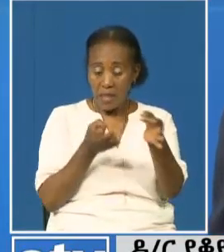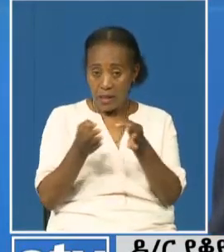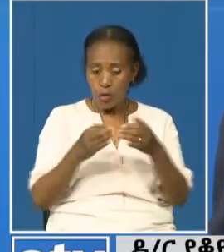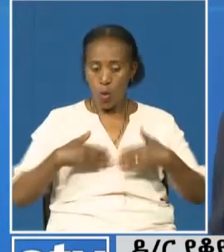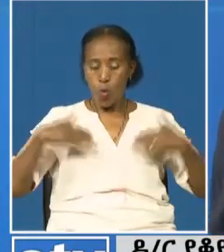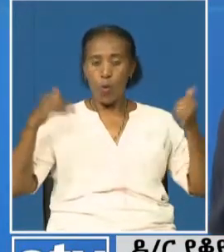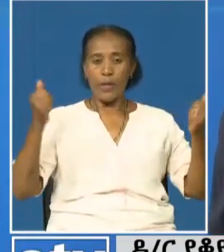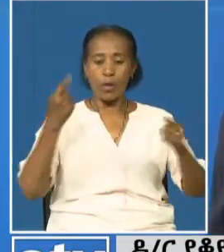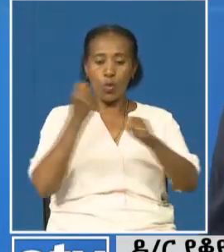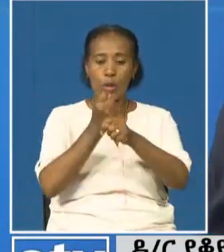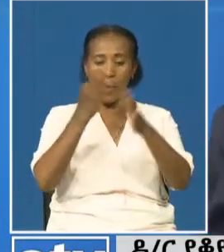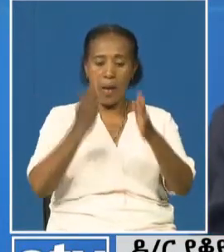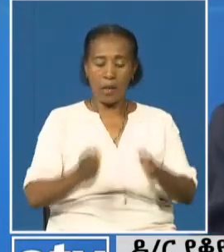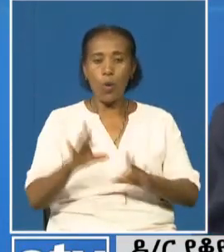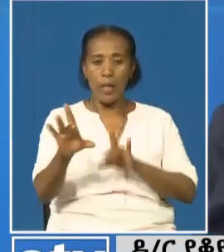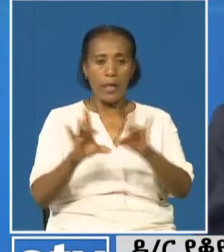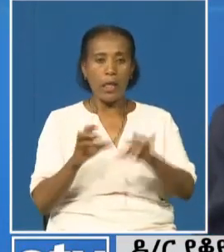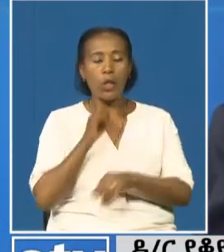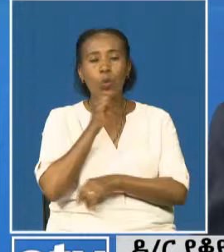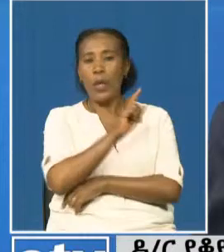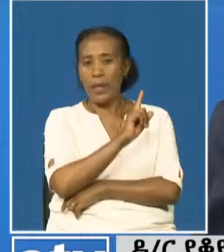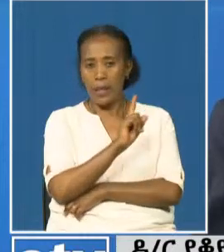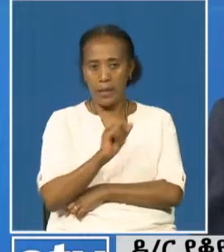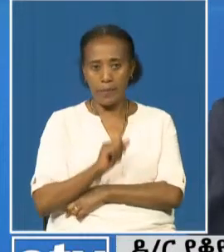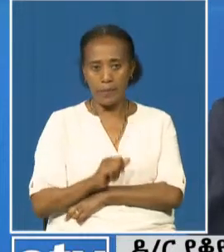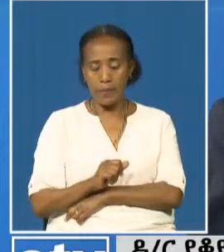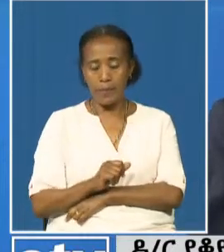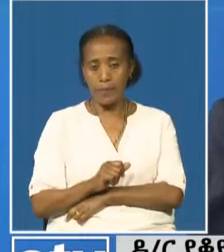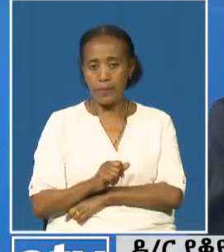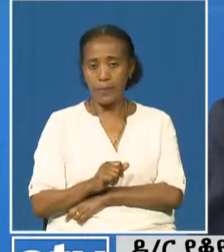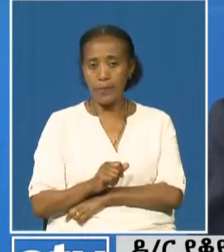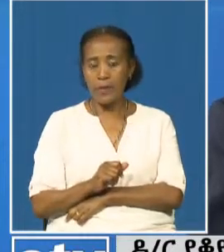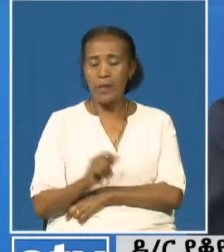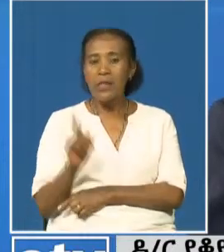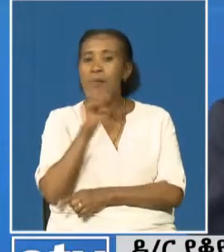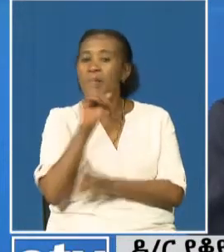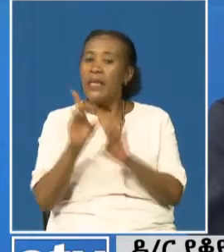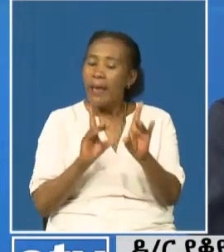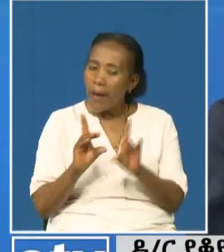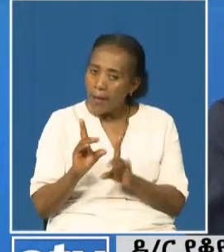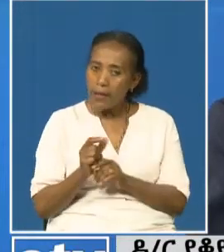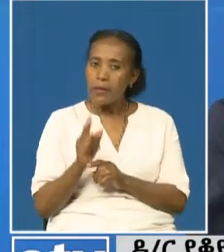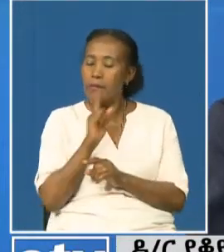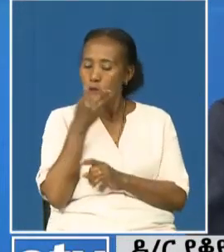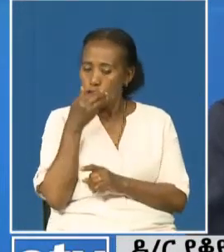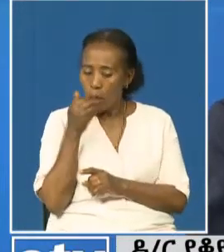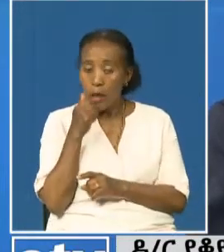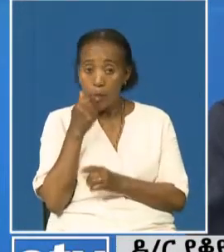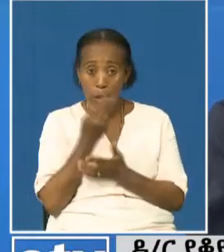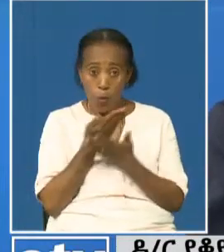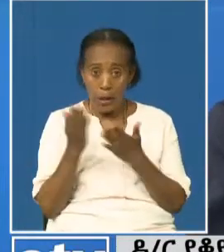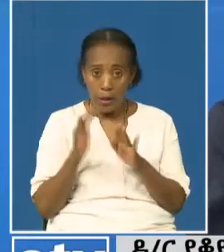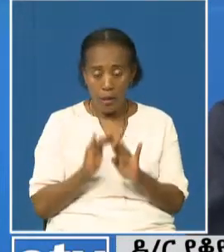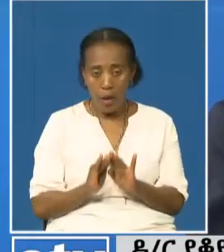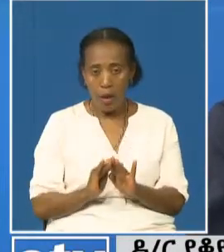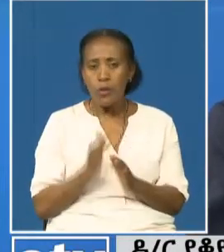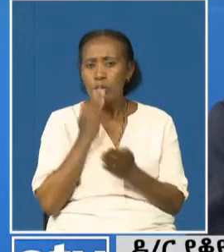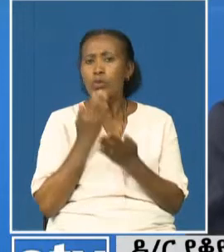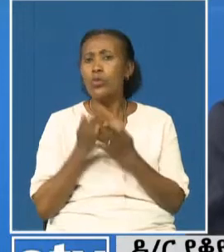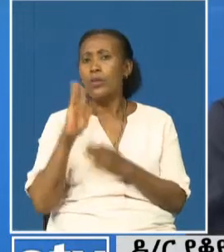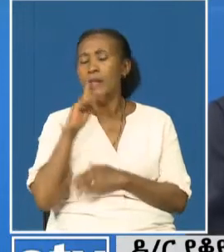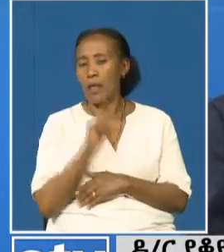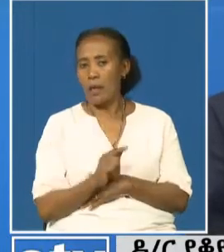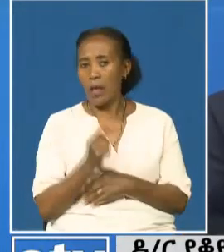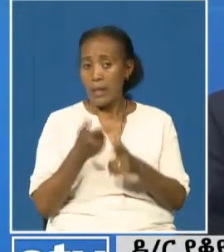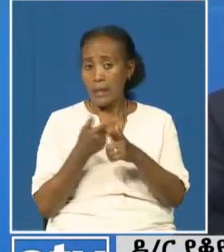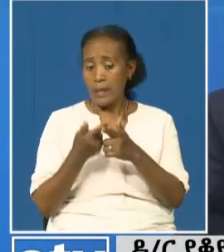ምክንያቶች ወጣቶቹ ተግባራዊ እያደረጉት አይደለም። ምን ይደረግ ወደሚለው ጥሩ ይመስለኛል።